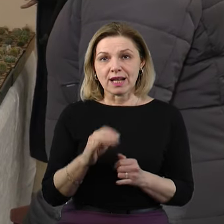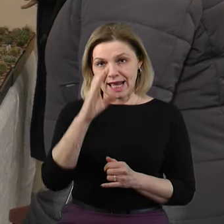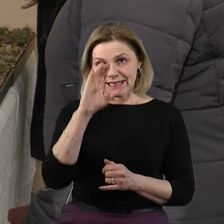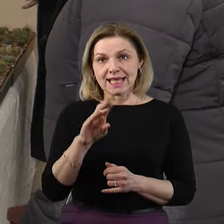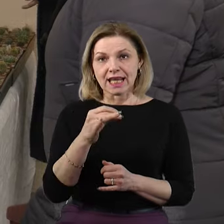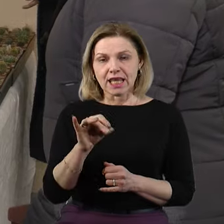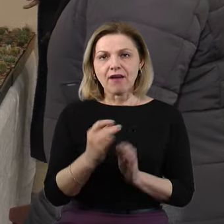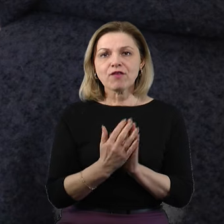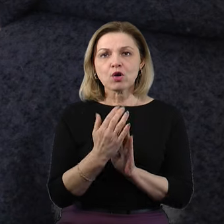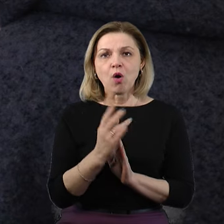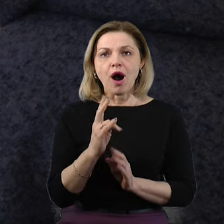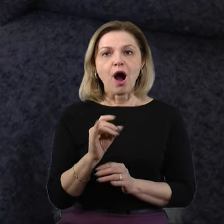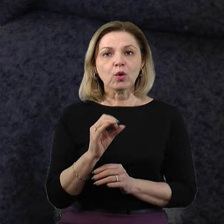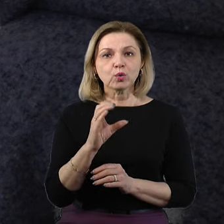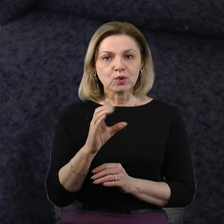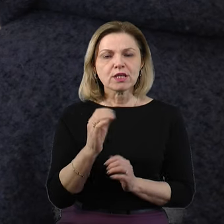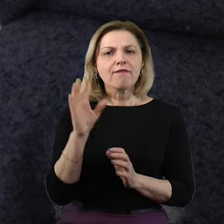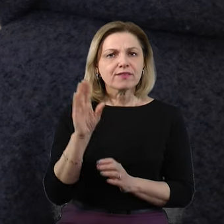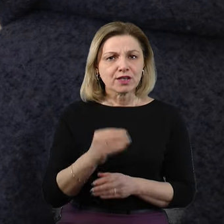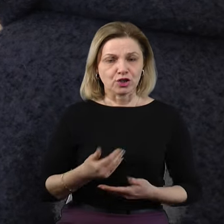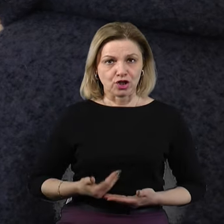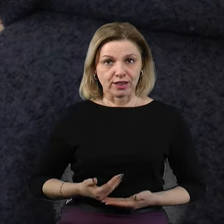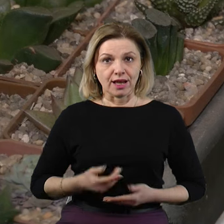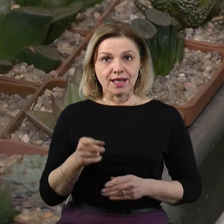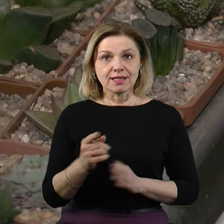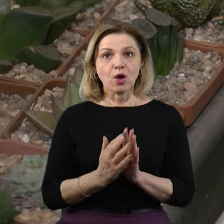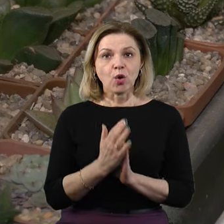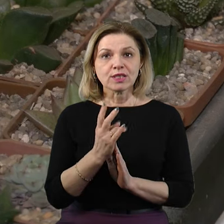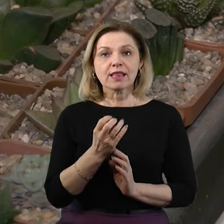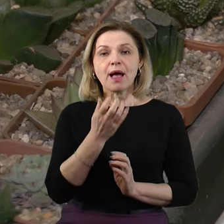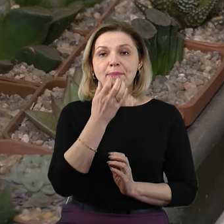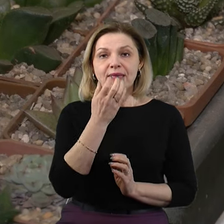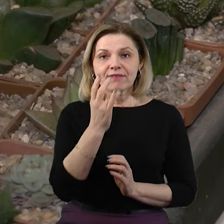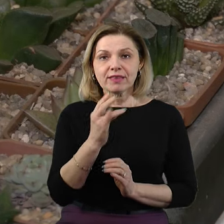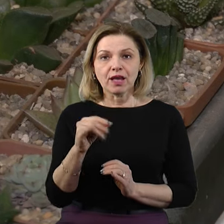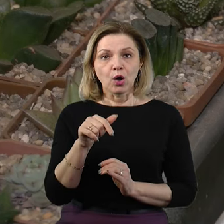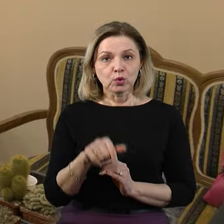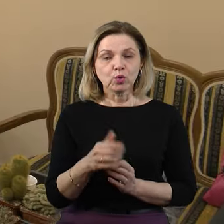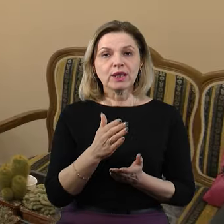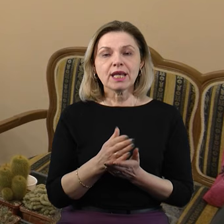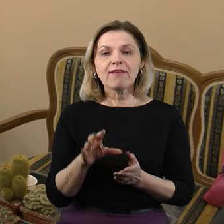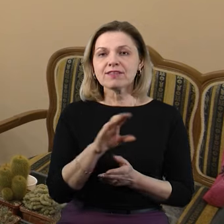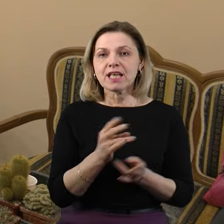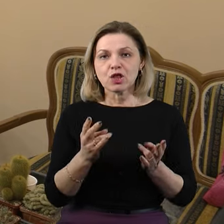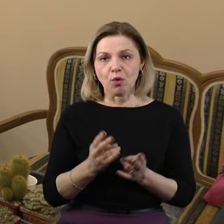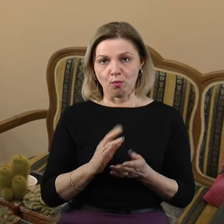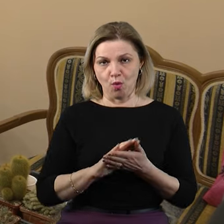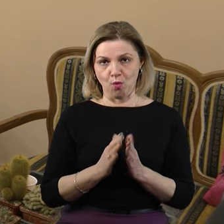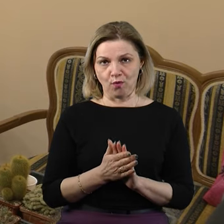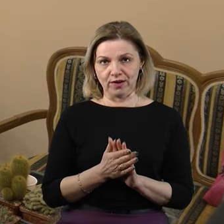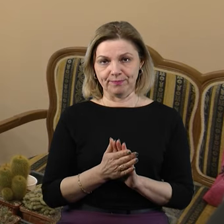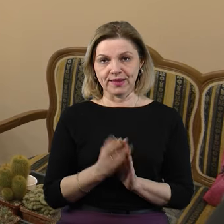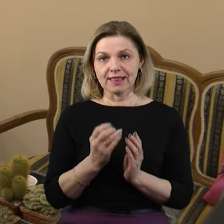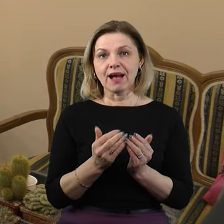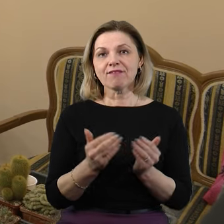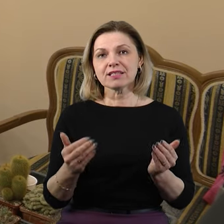вирощує кактуси все життя розповідає цей різновид квітів росте на півдні адже тут є всі необхідні умови на виставці представлено